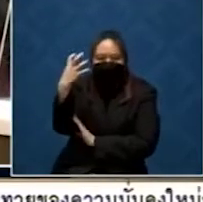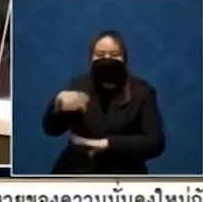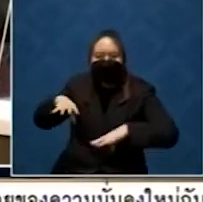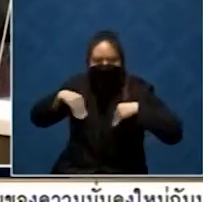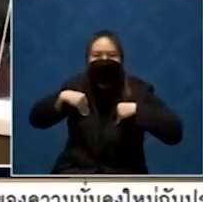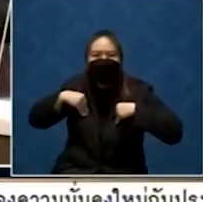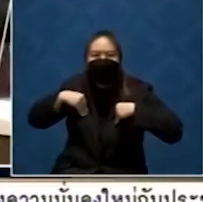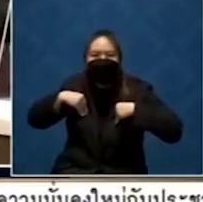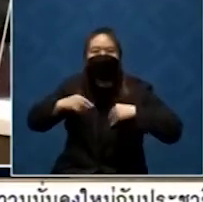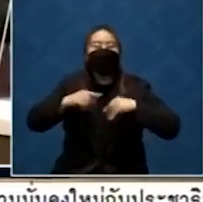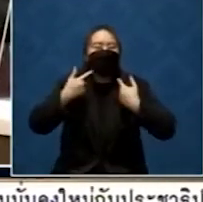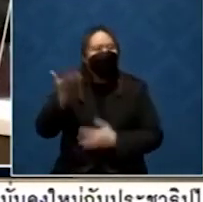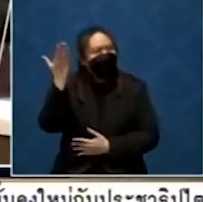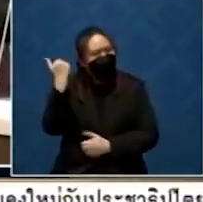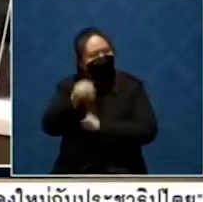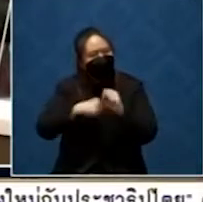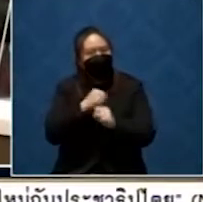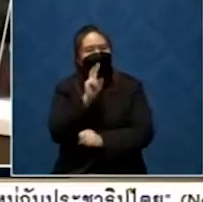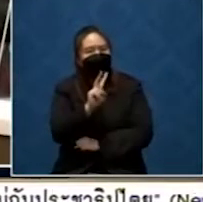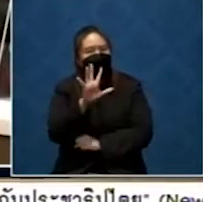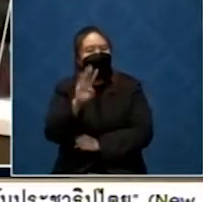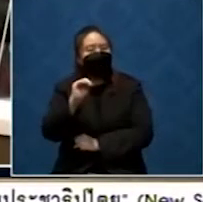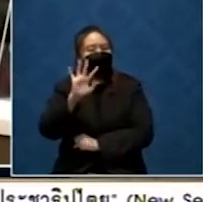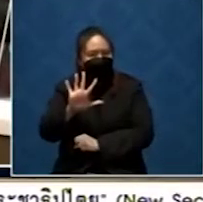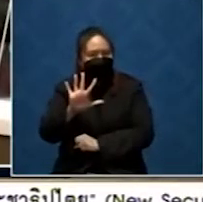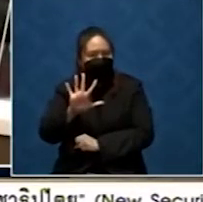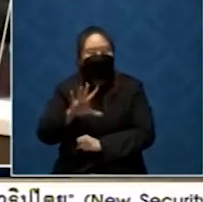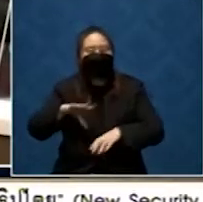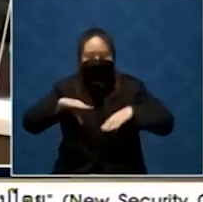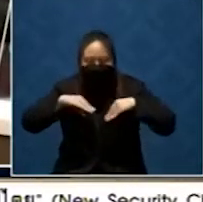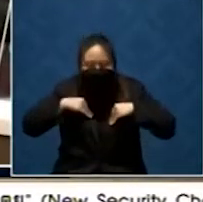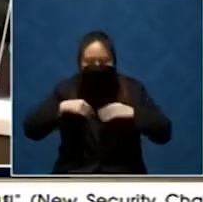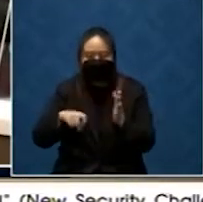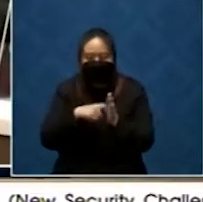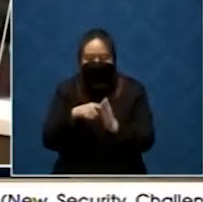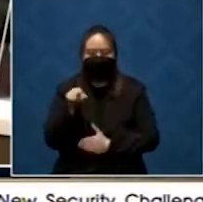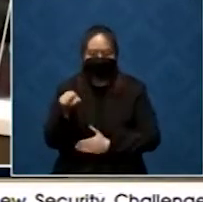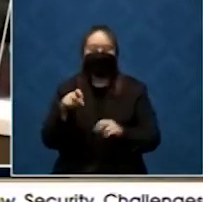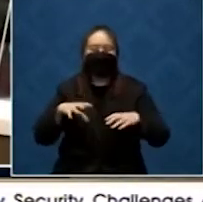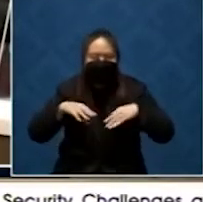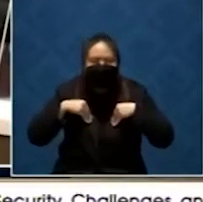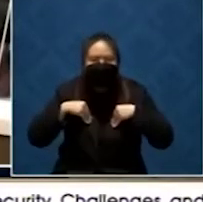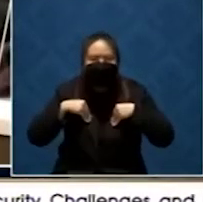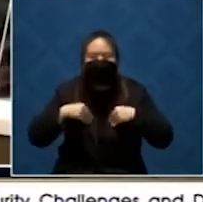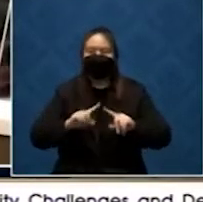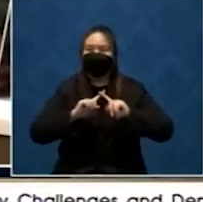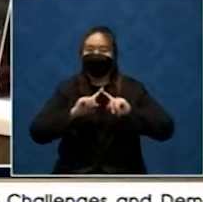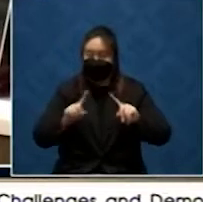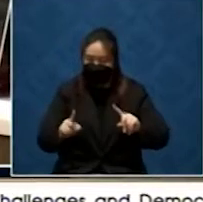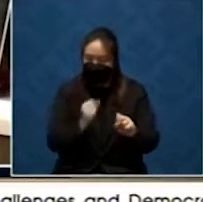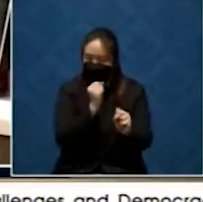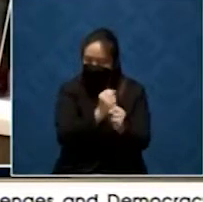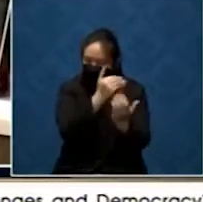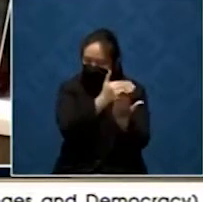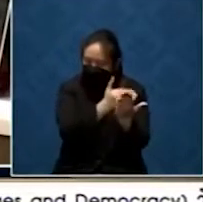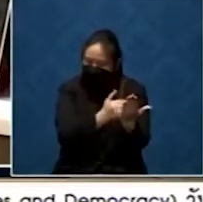ล่าสุดที่ทำตอนนั้นคือปี45เนี่ยเขาทำด้วยความจำเป็นด้วยเหตุผลนี้แต่เขาก็ทำด้วยความระมัดระวังและมีมาตร